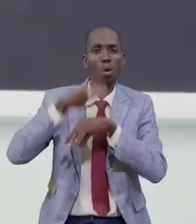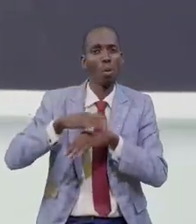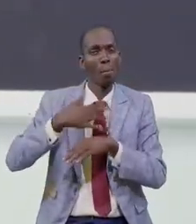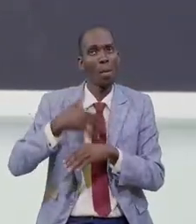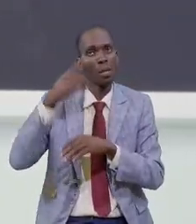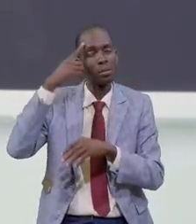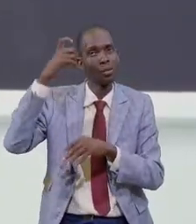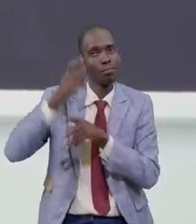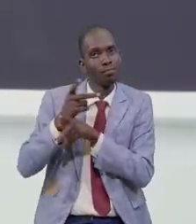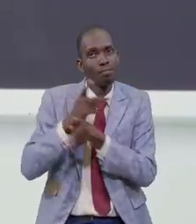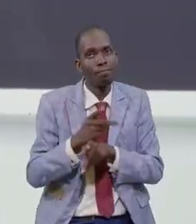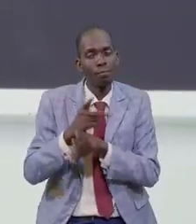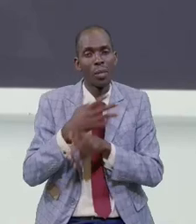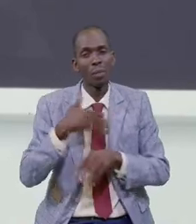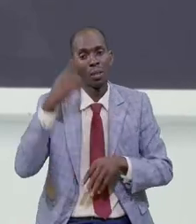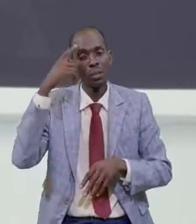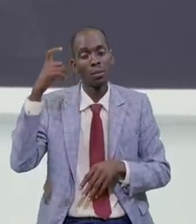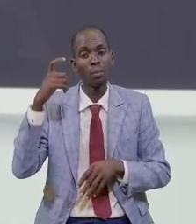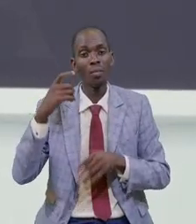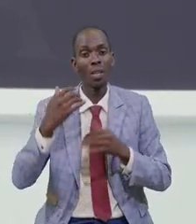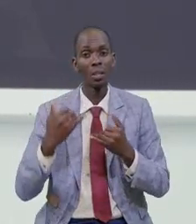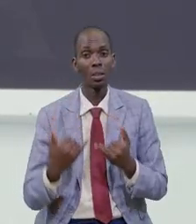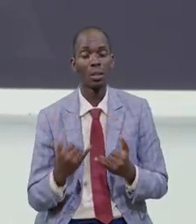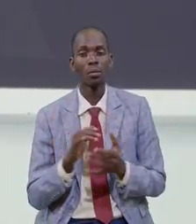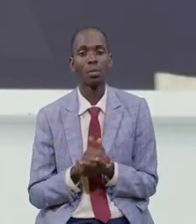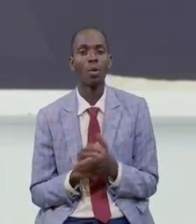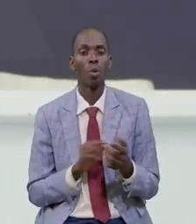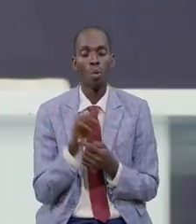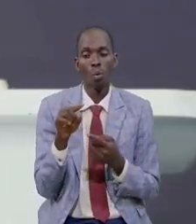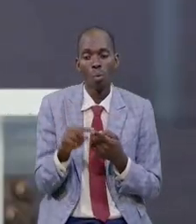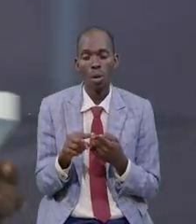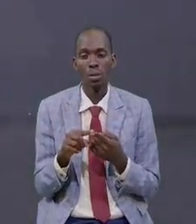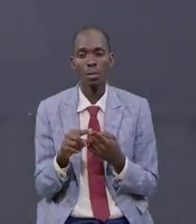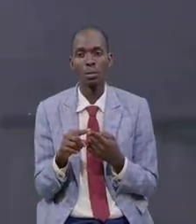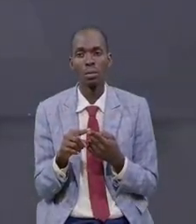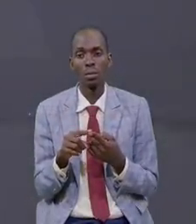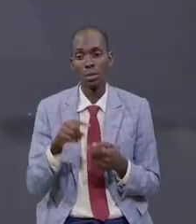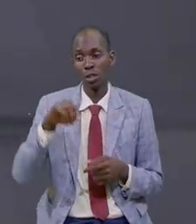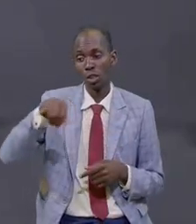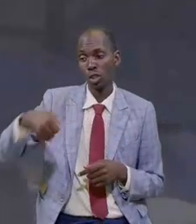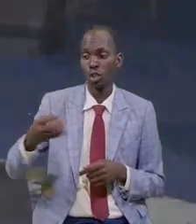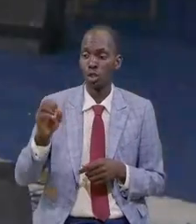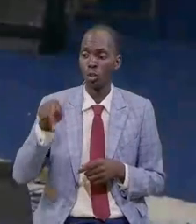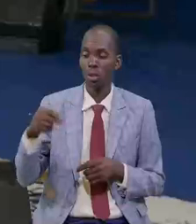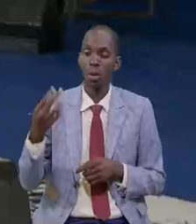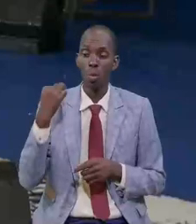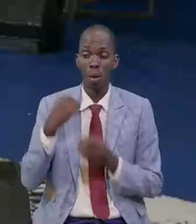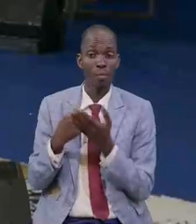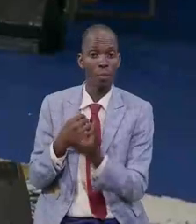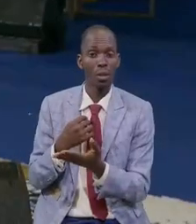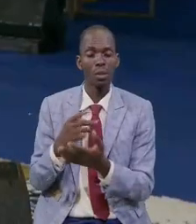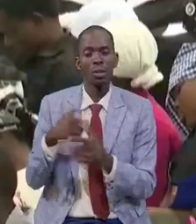pendant qu'il était là la femme de potifar l'a regardé et a dit